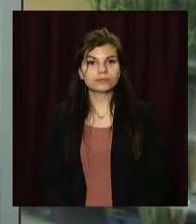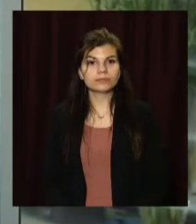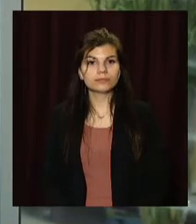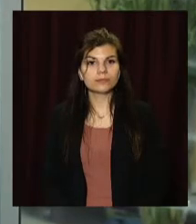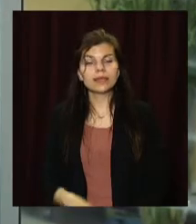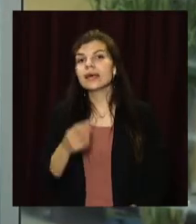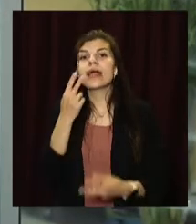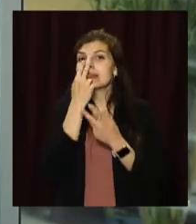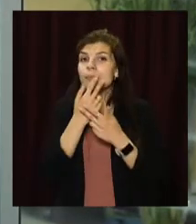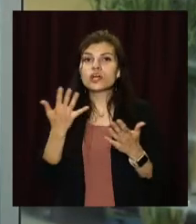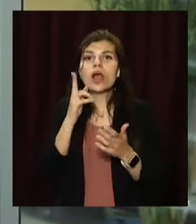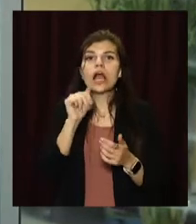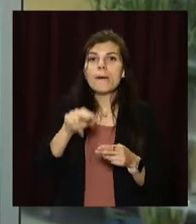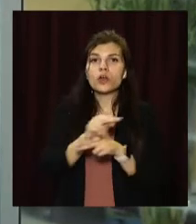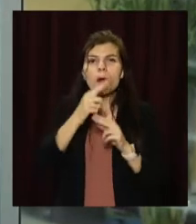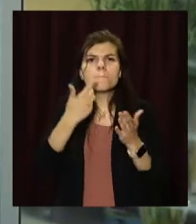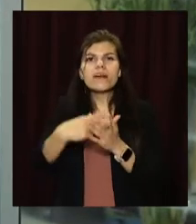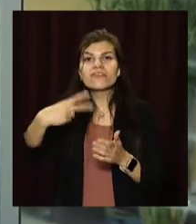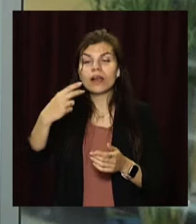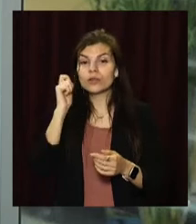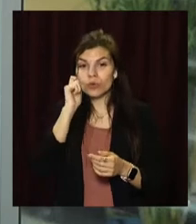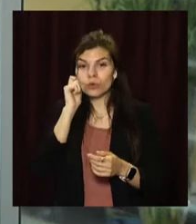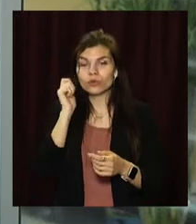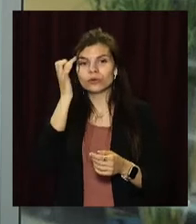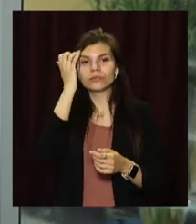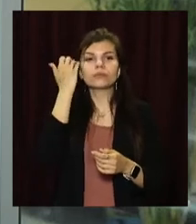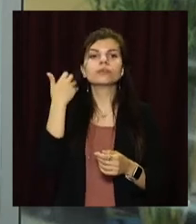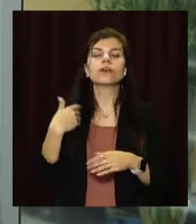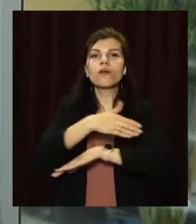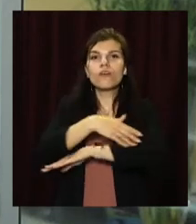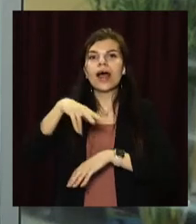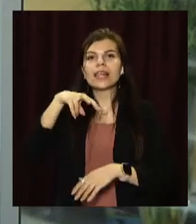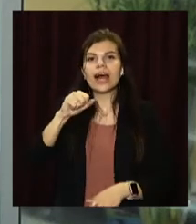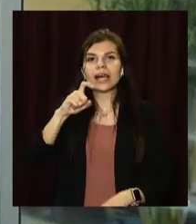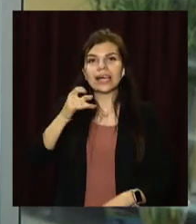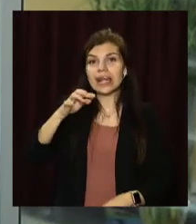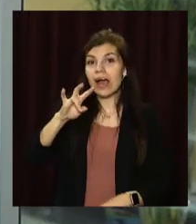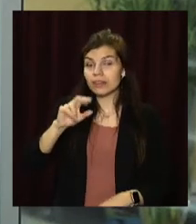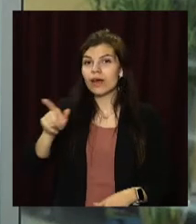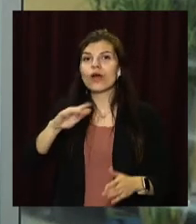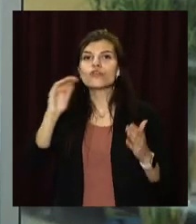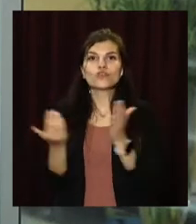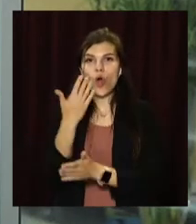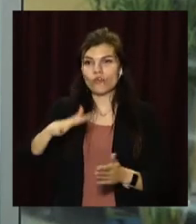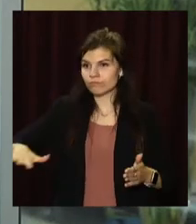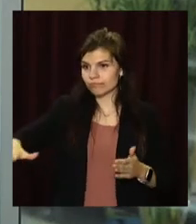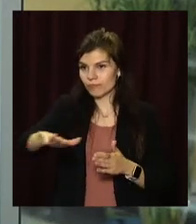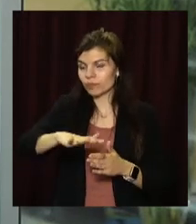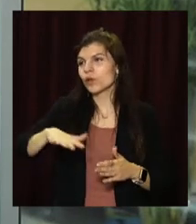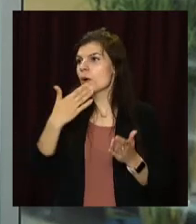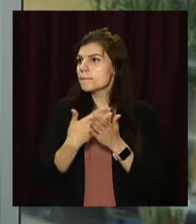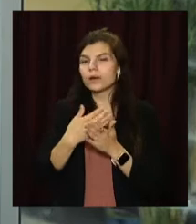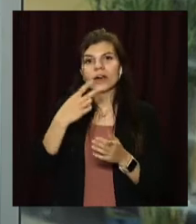Не бачив капремонту понад 20 років. Поблизу другого будинку по вулиці Лазаряна у Дніпрі оновлюють тротуар. Площа понад